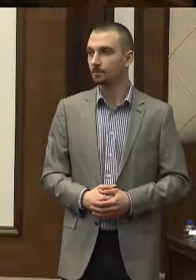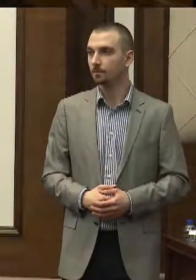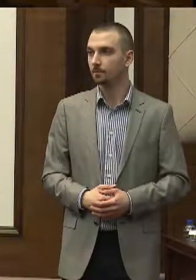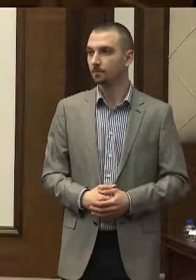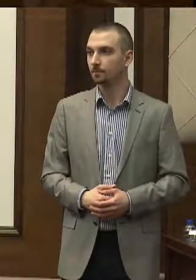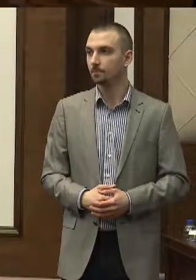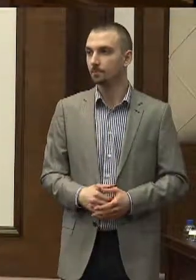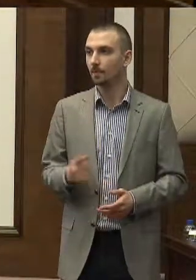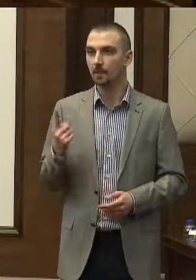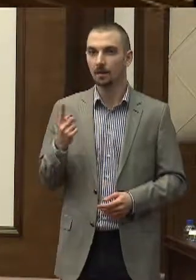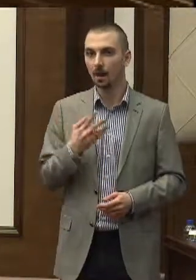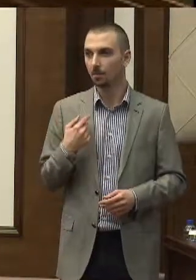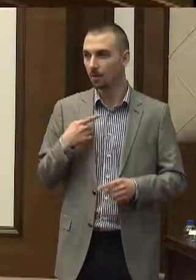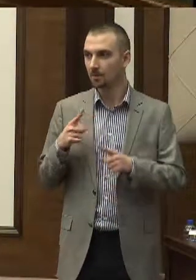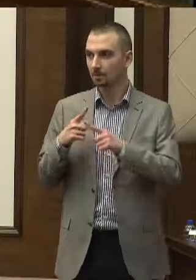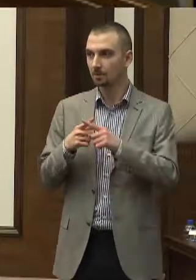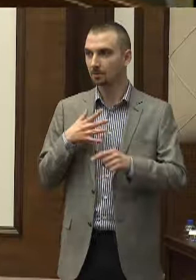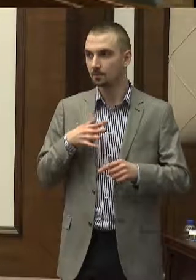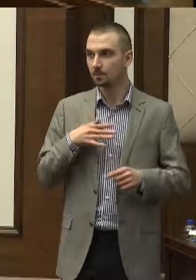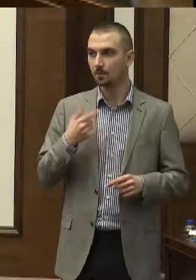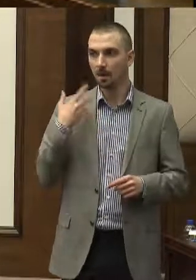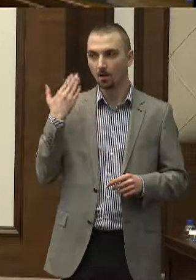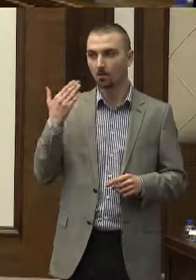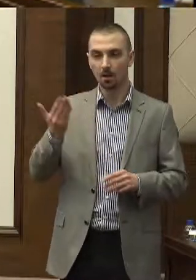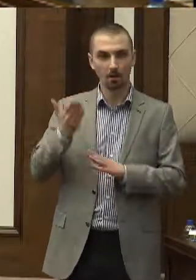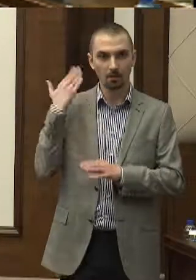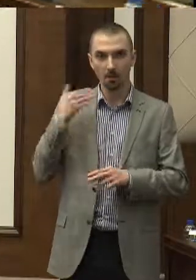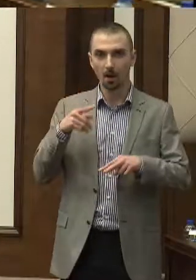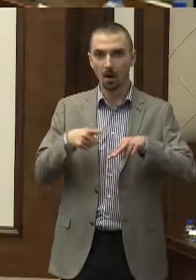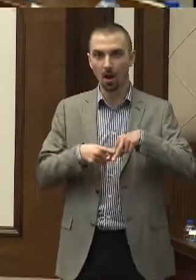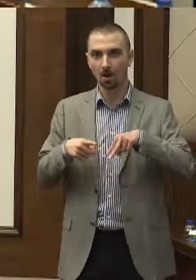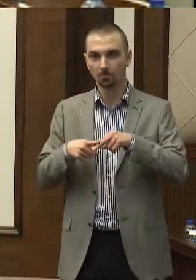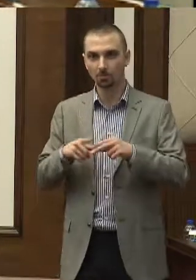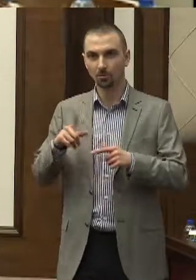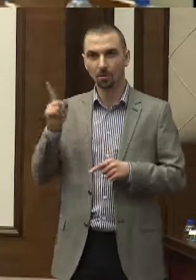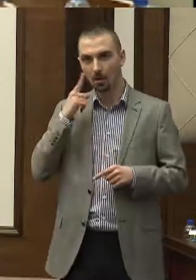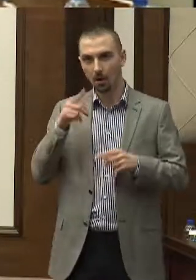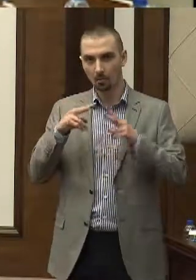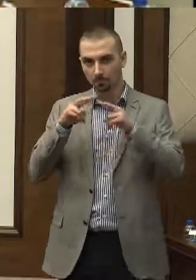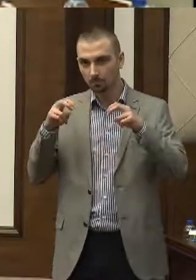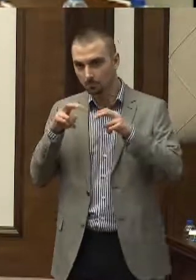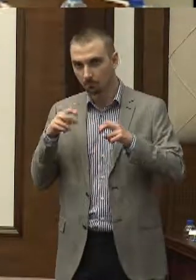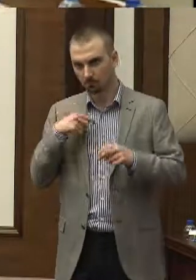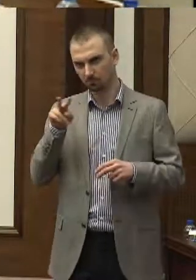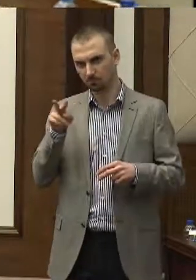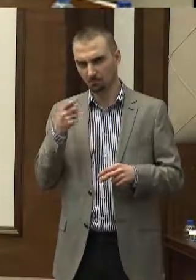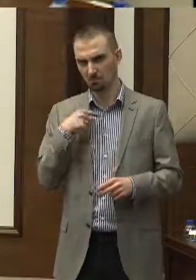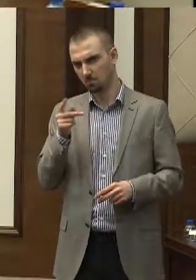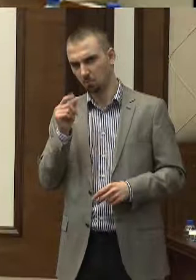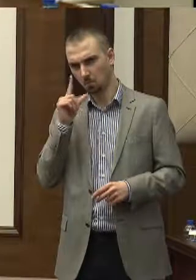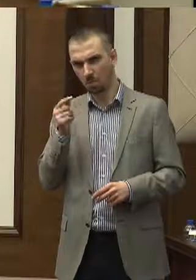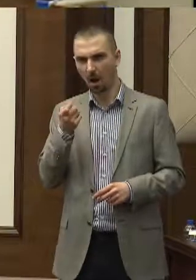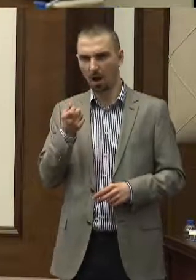bu sayıyla ilgili? Özür dilerim. Tabii. Ben az önce Anadolu Ajansı'nın resmi internet sitesinden baktım. Rakam biraz bana az